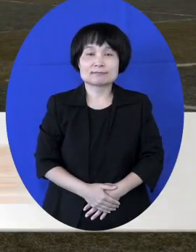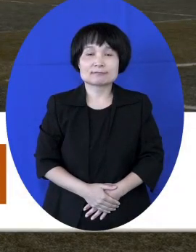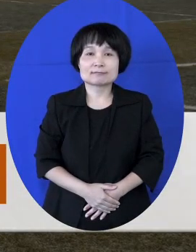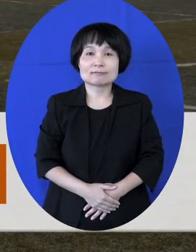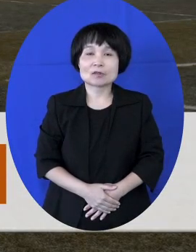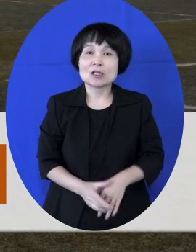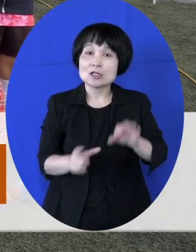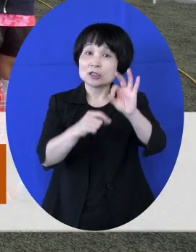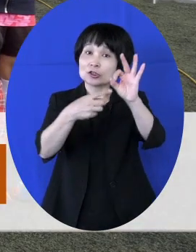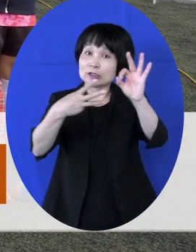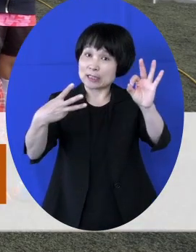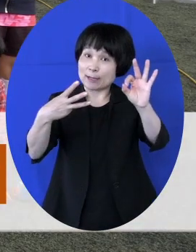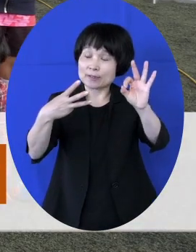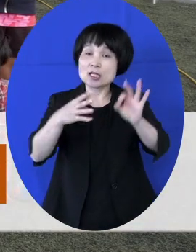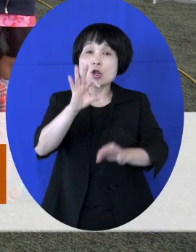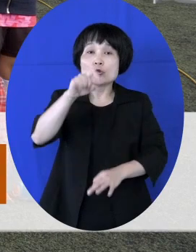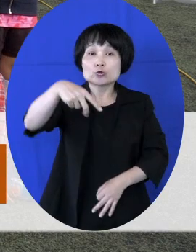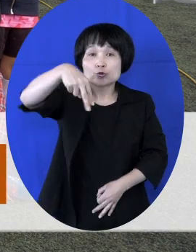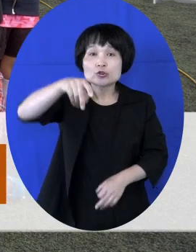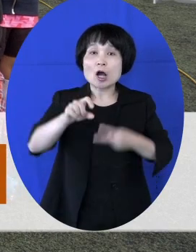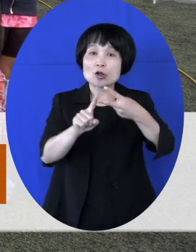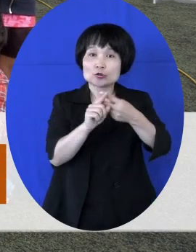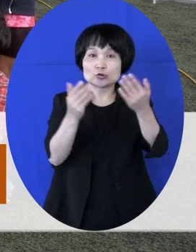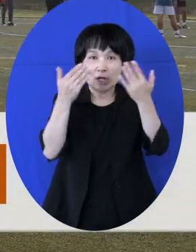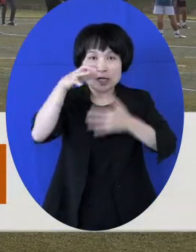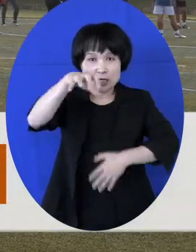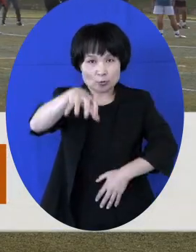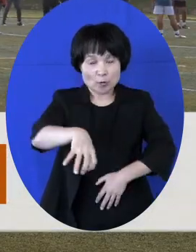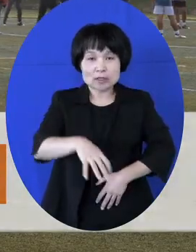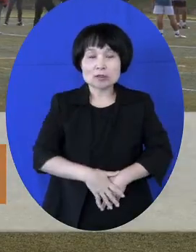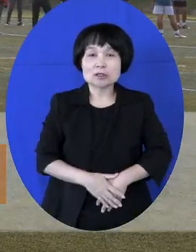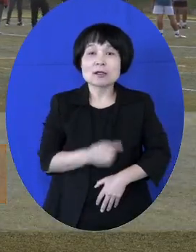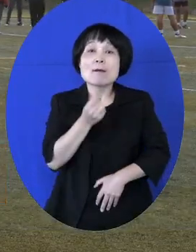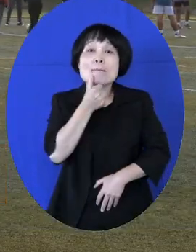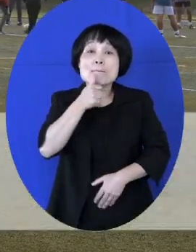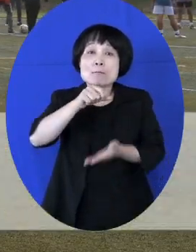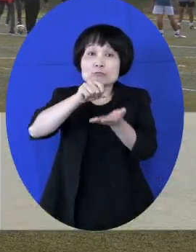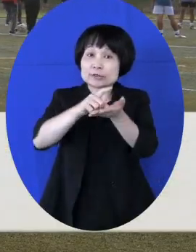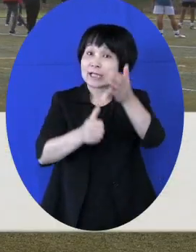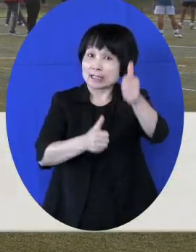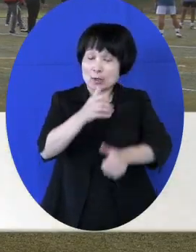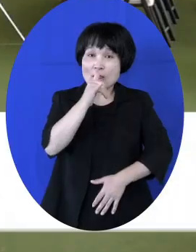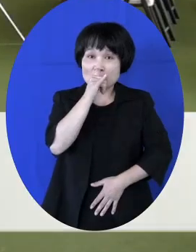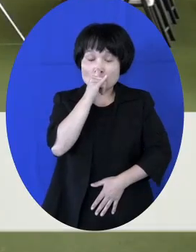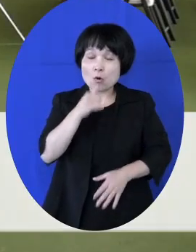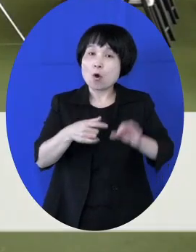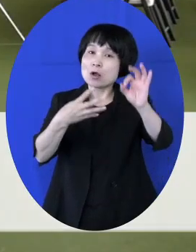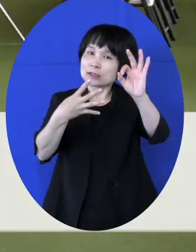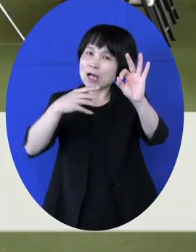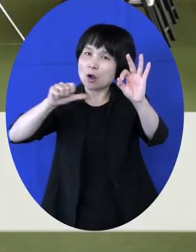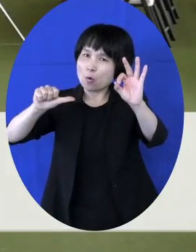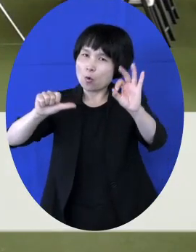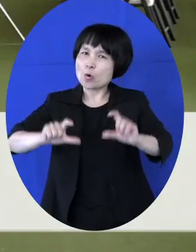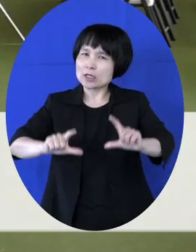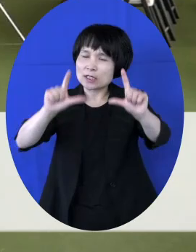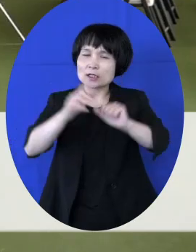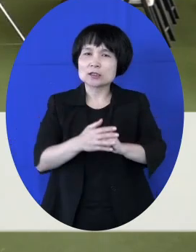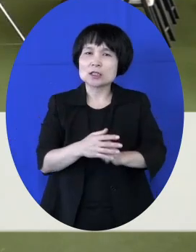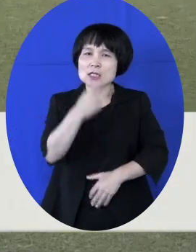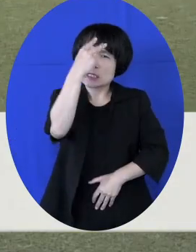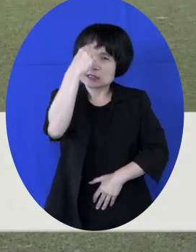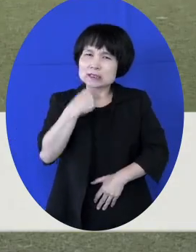3일에는 우성중학교에서 제14회 공주시장기 풋살대회가 열렸고, 4일과 5일에는 공주시